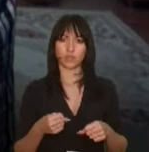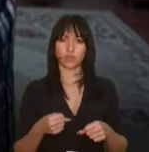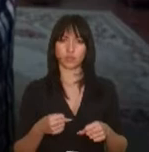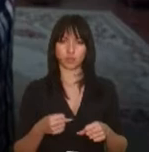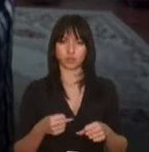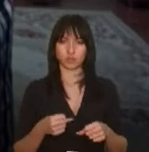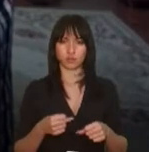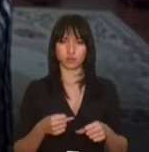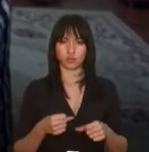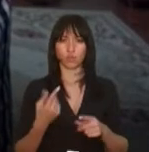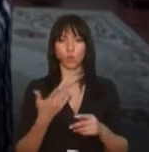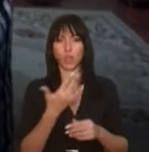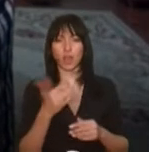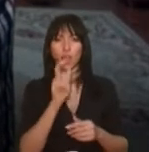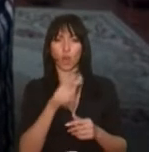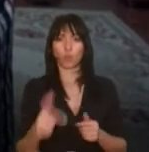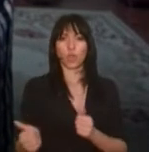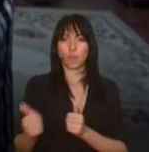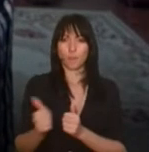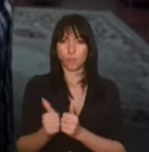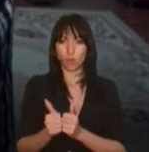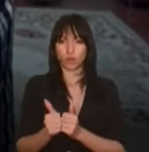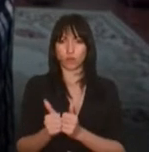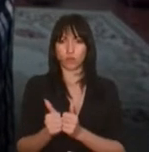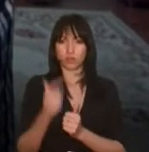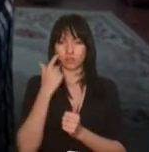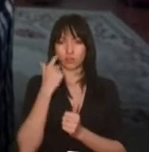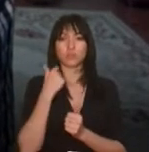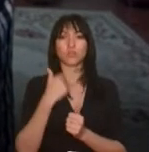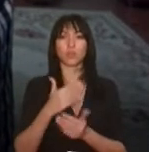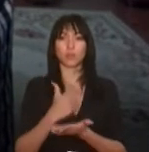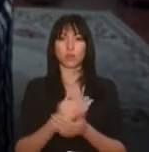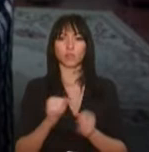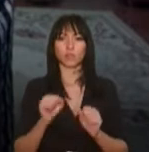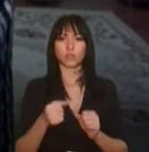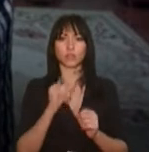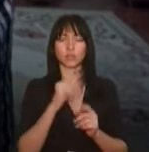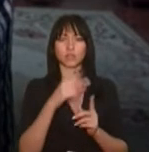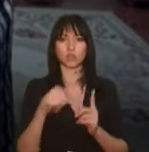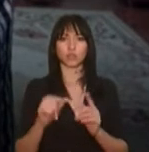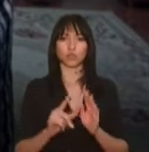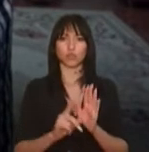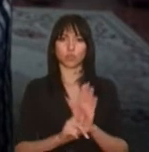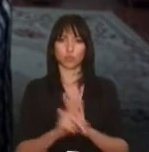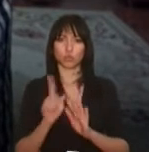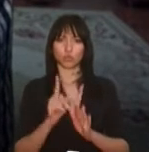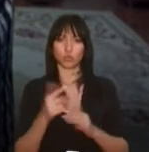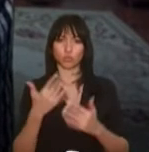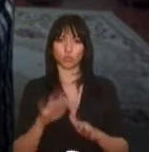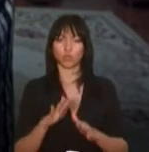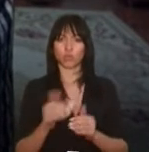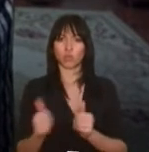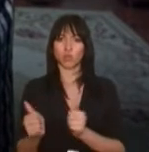можливість ну, кілька людей поряд, то один набирає екстрену допомогу, а інший починає надавати вже безпосередньо